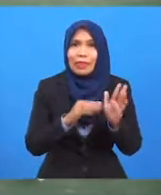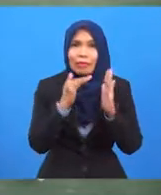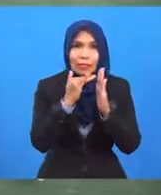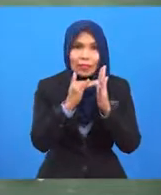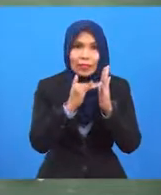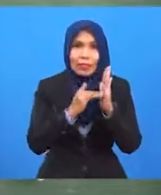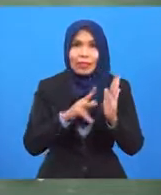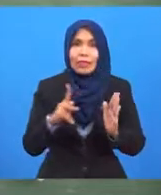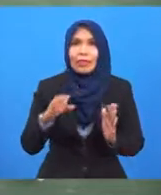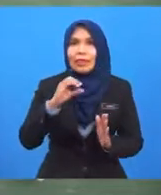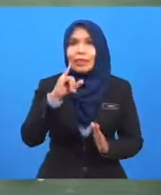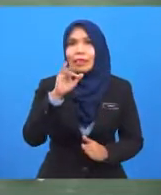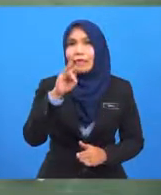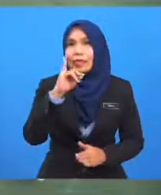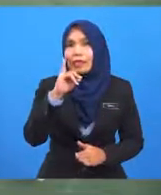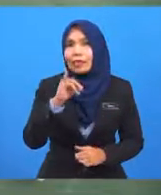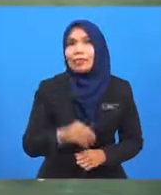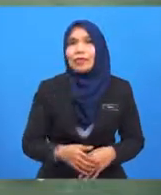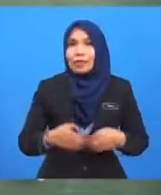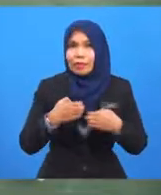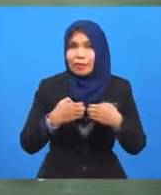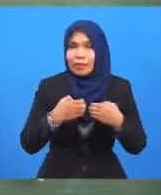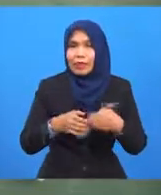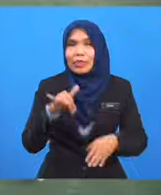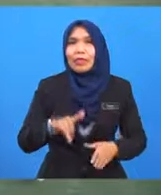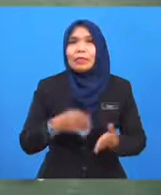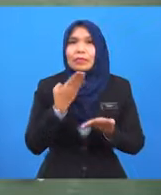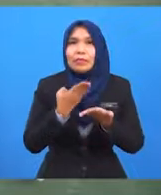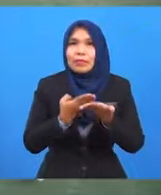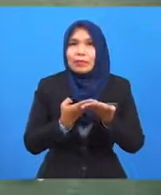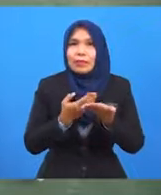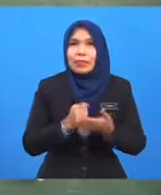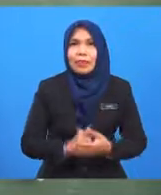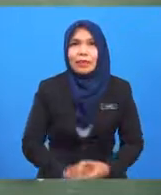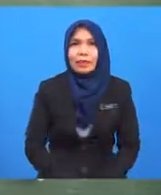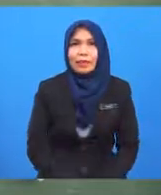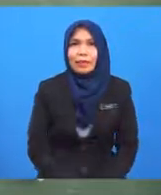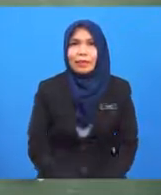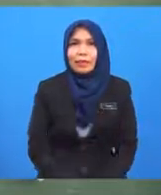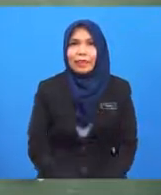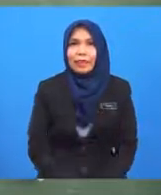menyenaraikan ciri-ciri mesin yang lestari.